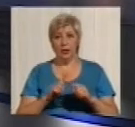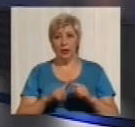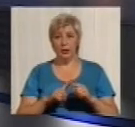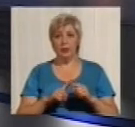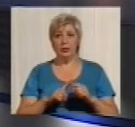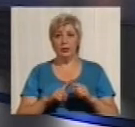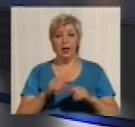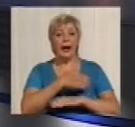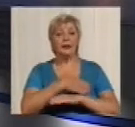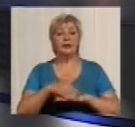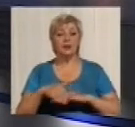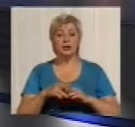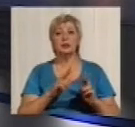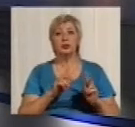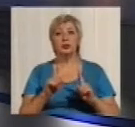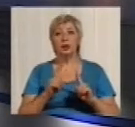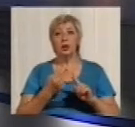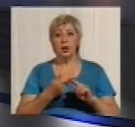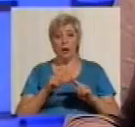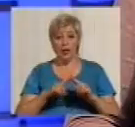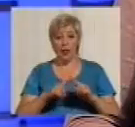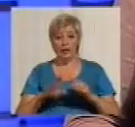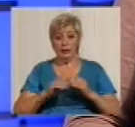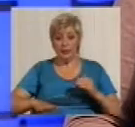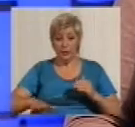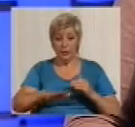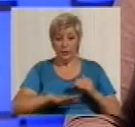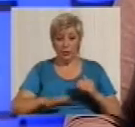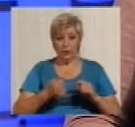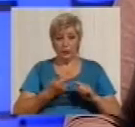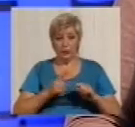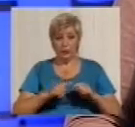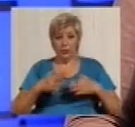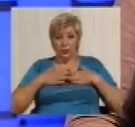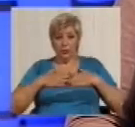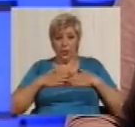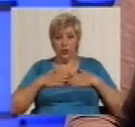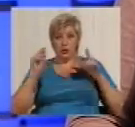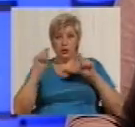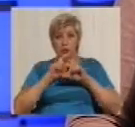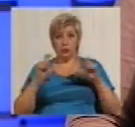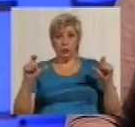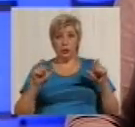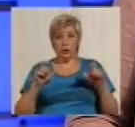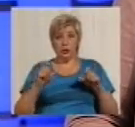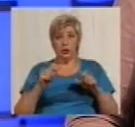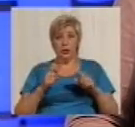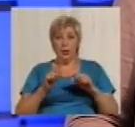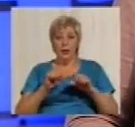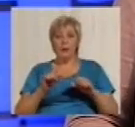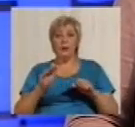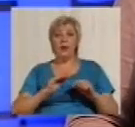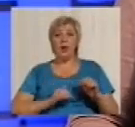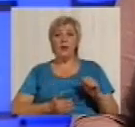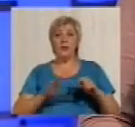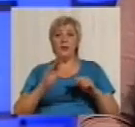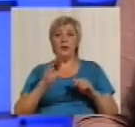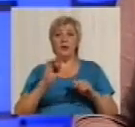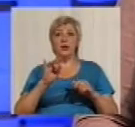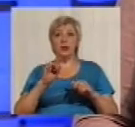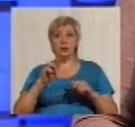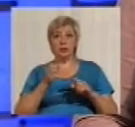Адреса якої ділянки? Це адреса нашої ділянки, яка знаходиться на території нашої школи. Тобто фірма «Промпоставка», яка здобула